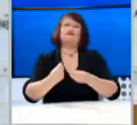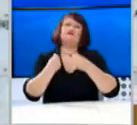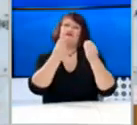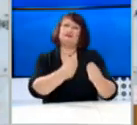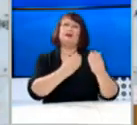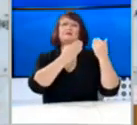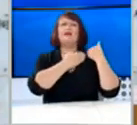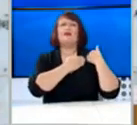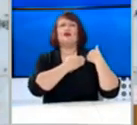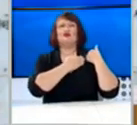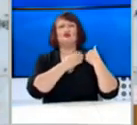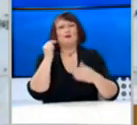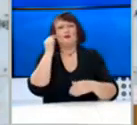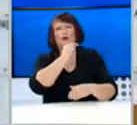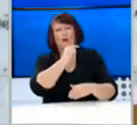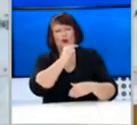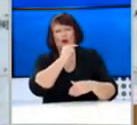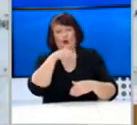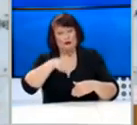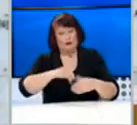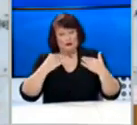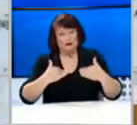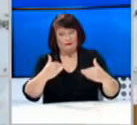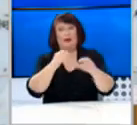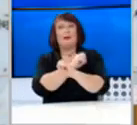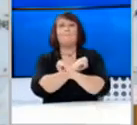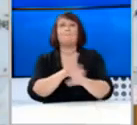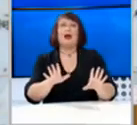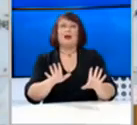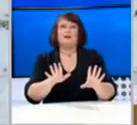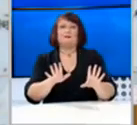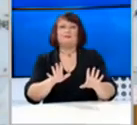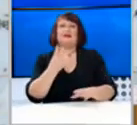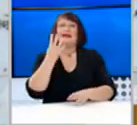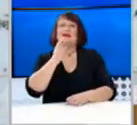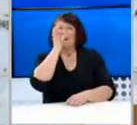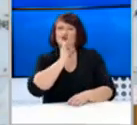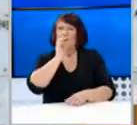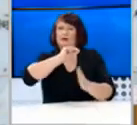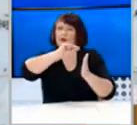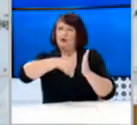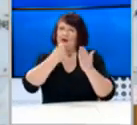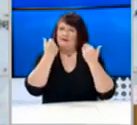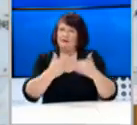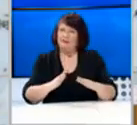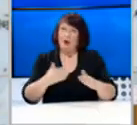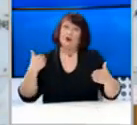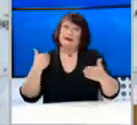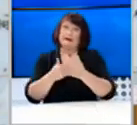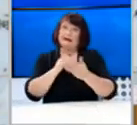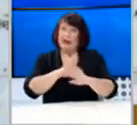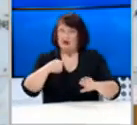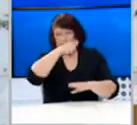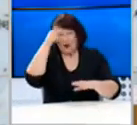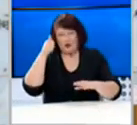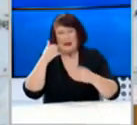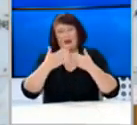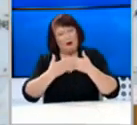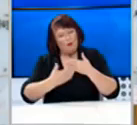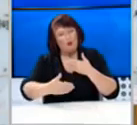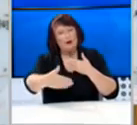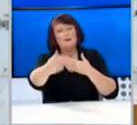παρόντος διατάγματος και την ανακοίνωσή του στη Βουλή. Αθήνα, 4 Οκτωβρίου 2024, η Πρόεδρος